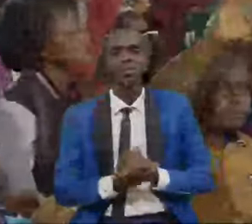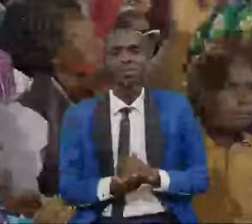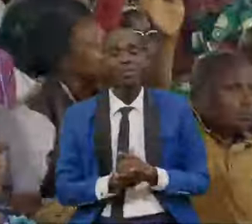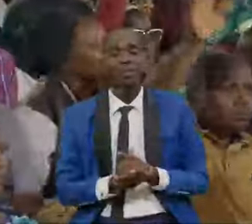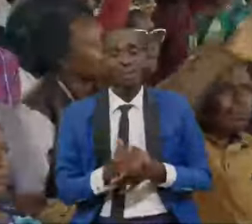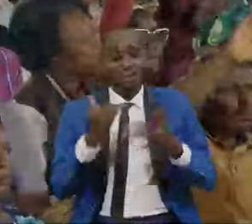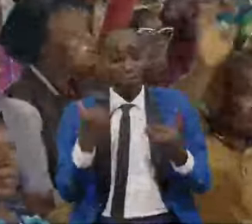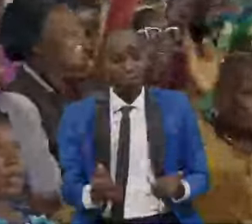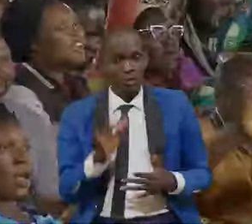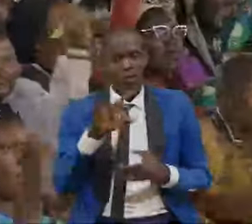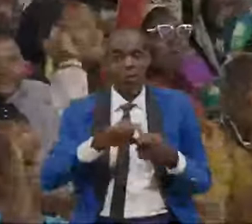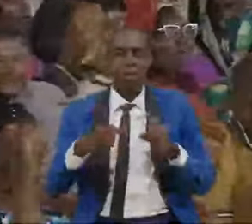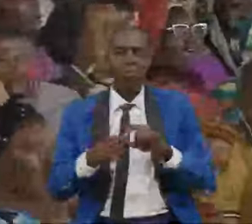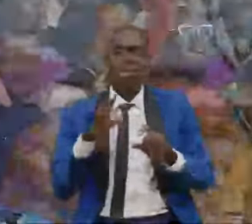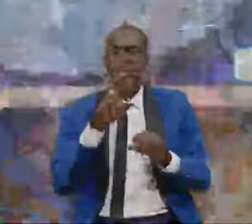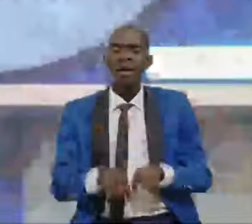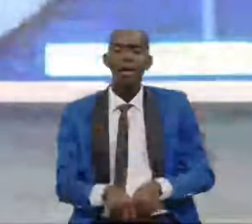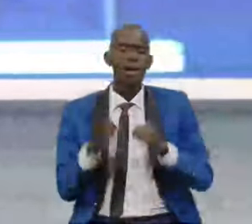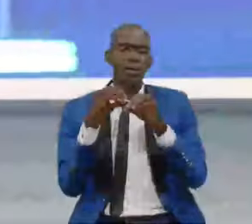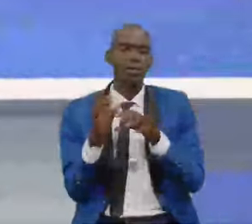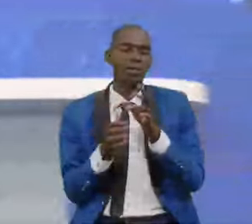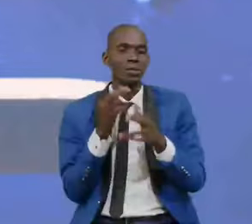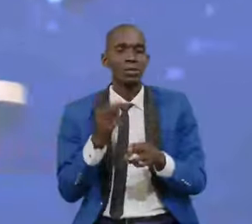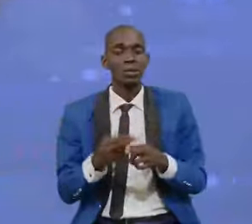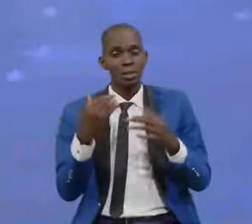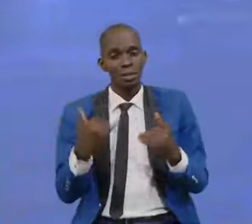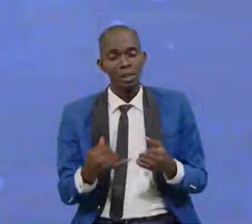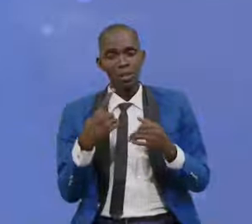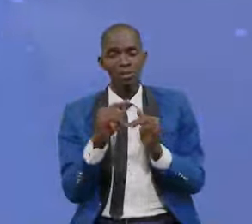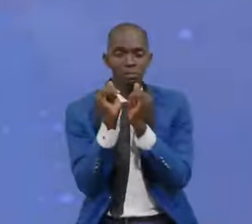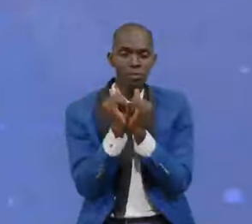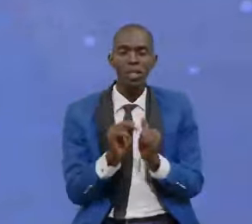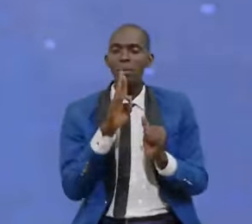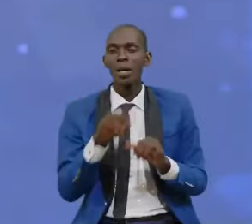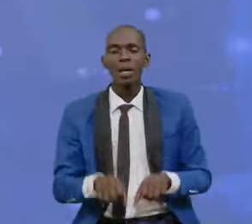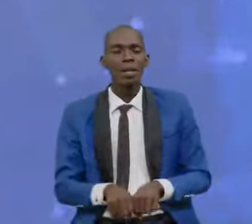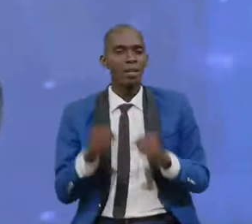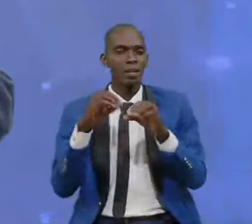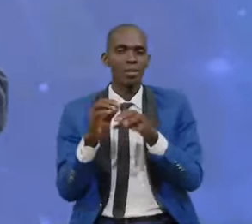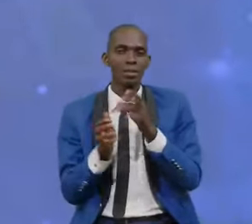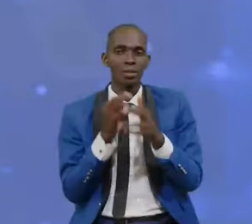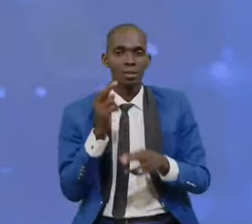Tes chaînes sont brisées. Maintenant, tes chaînes sont brisées.